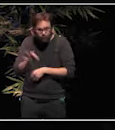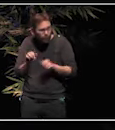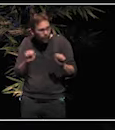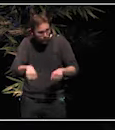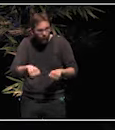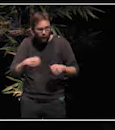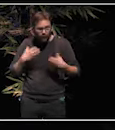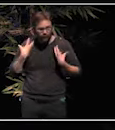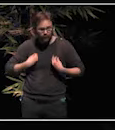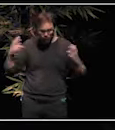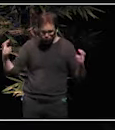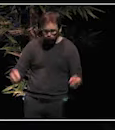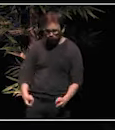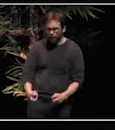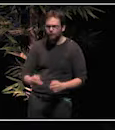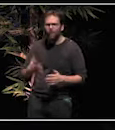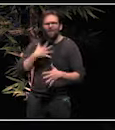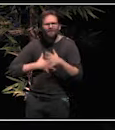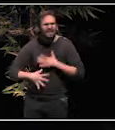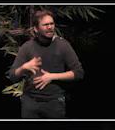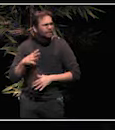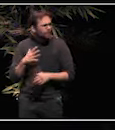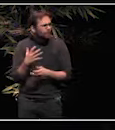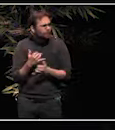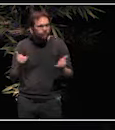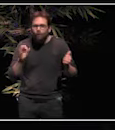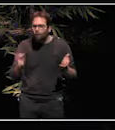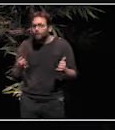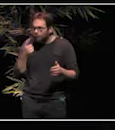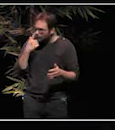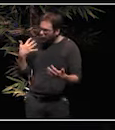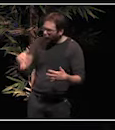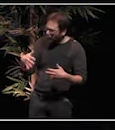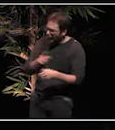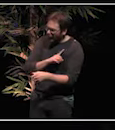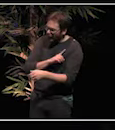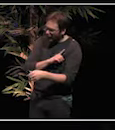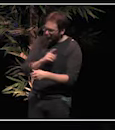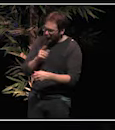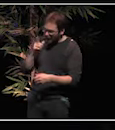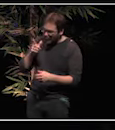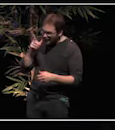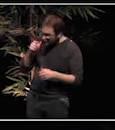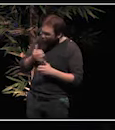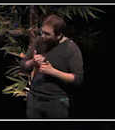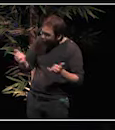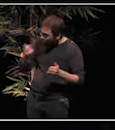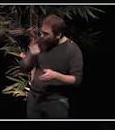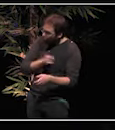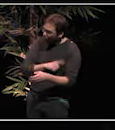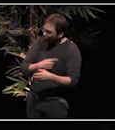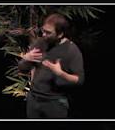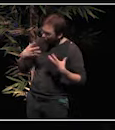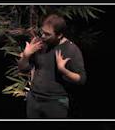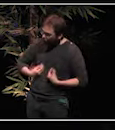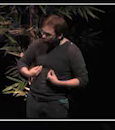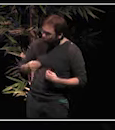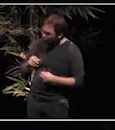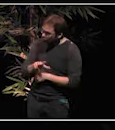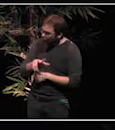grande fatigue. Donc on peut se dire, oui, c'est un effort extrême parce qu'on perd 50% ou 40% de sa force. Seulement, quand vous